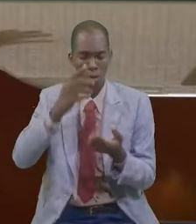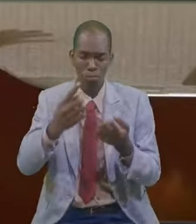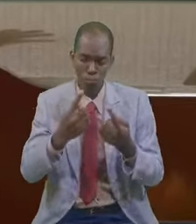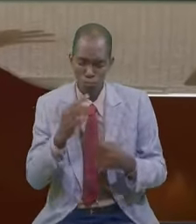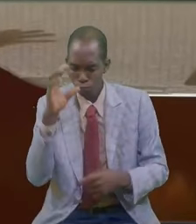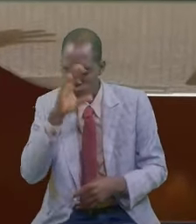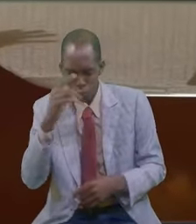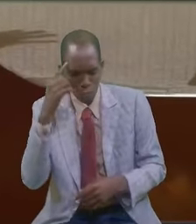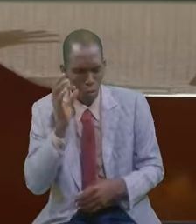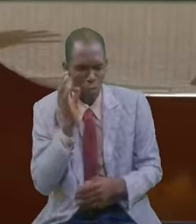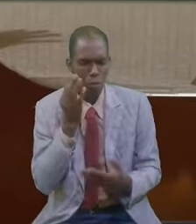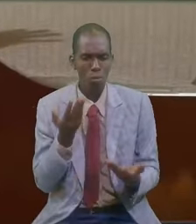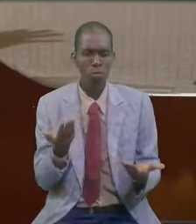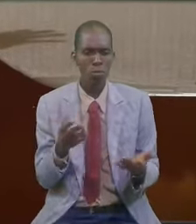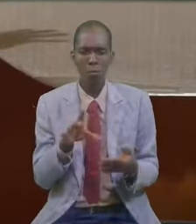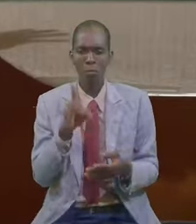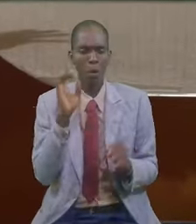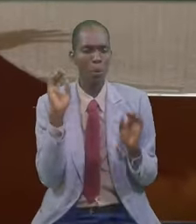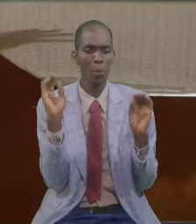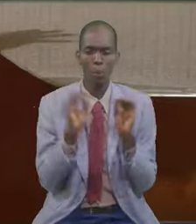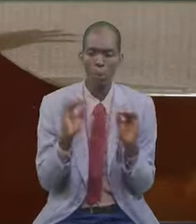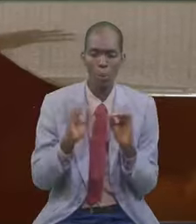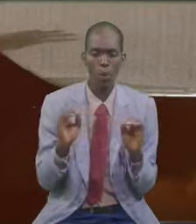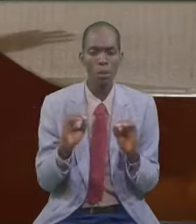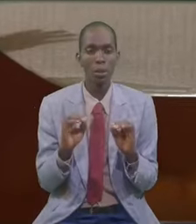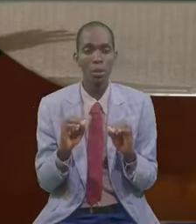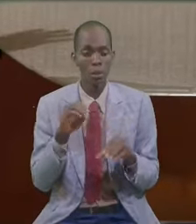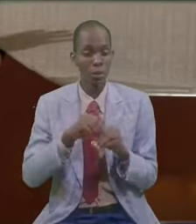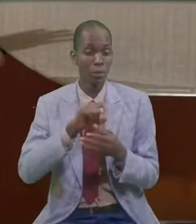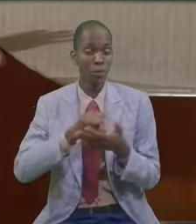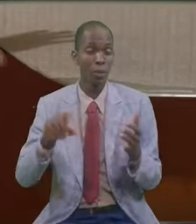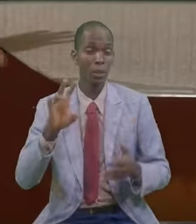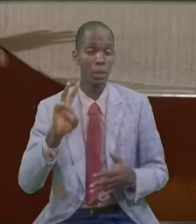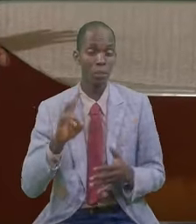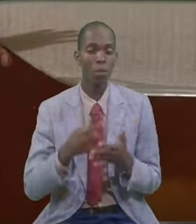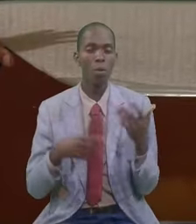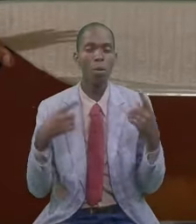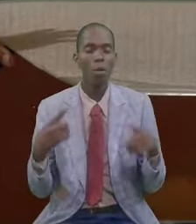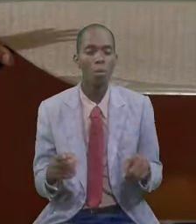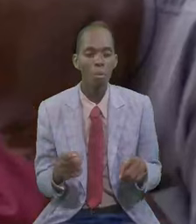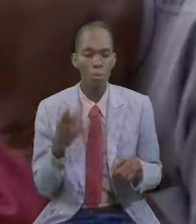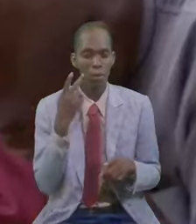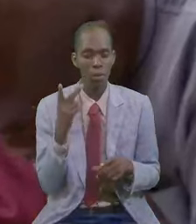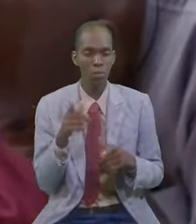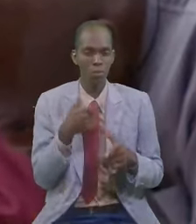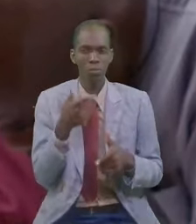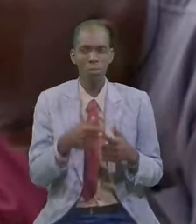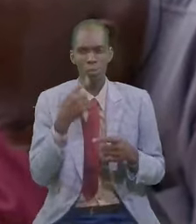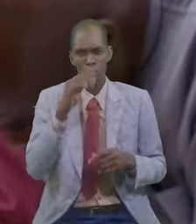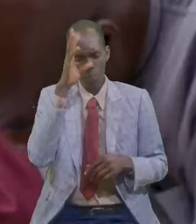il vint pour y chercher du fruit et il n'en trouva point. Le verset 7